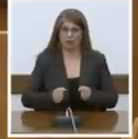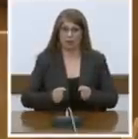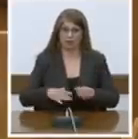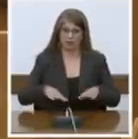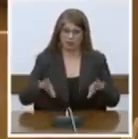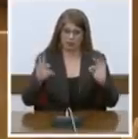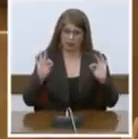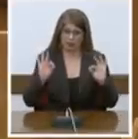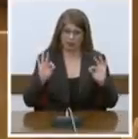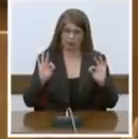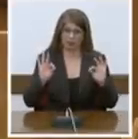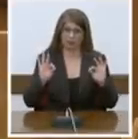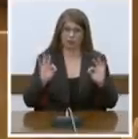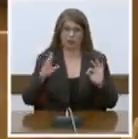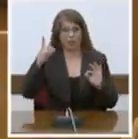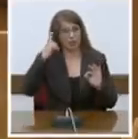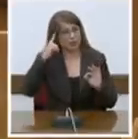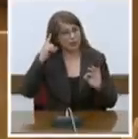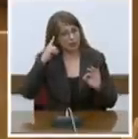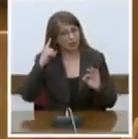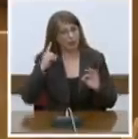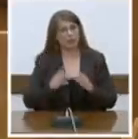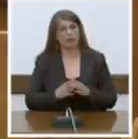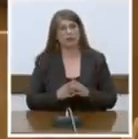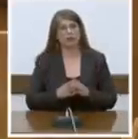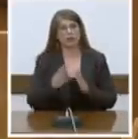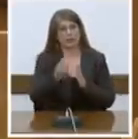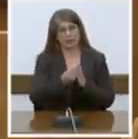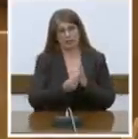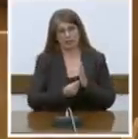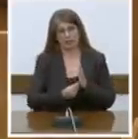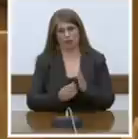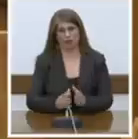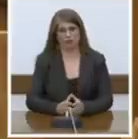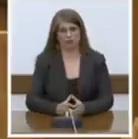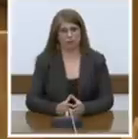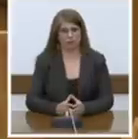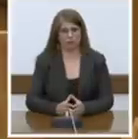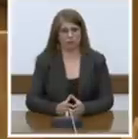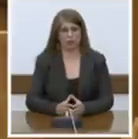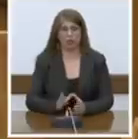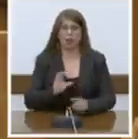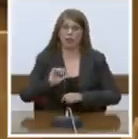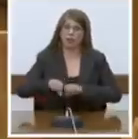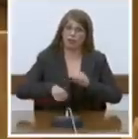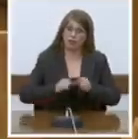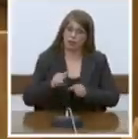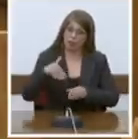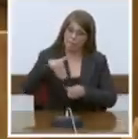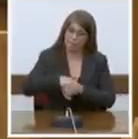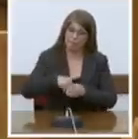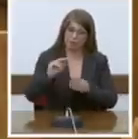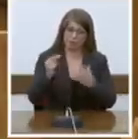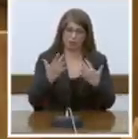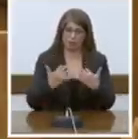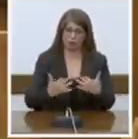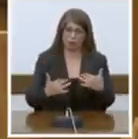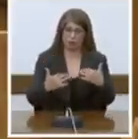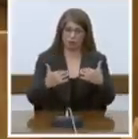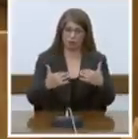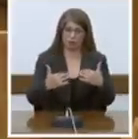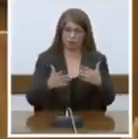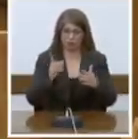αρχές, τις ιδέες και τις αξίες μας. Θα δράσουμε μέσα στη Βουλή με γνώμονα